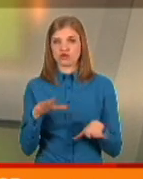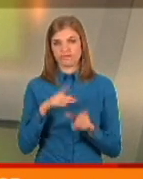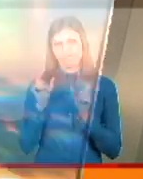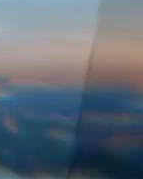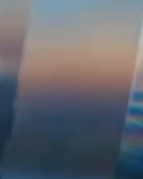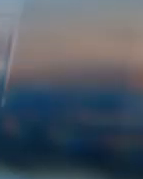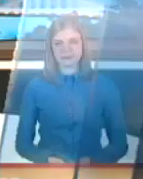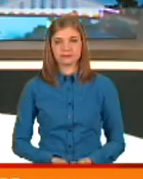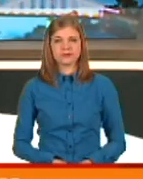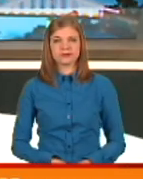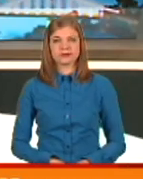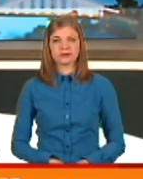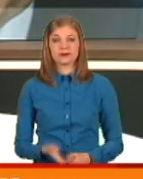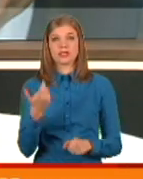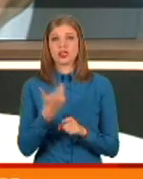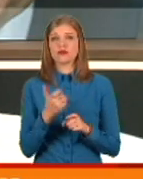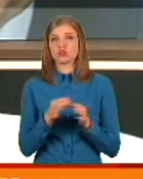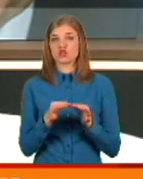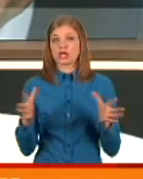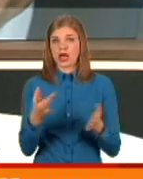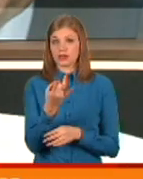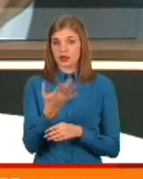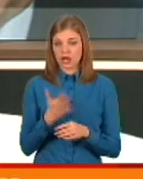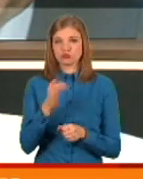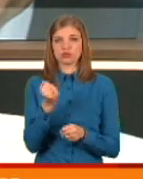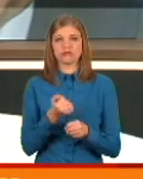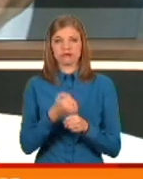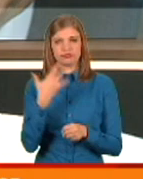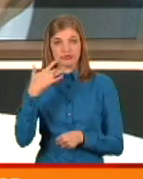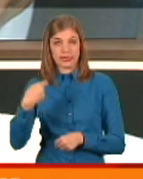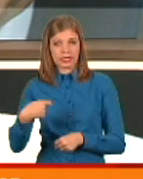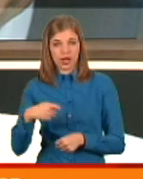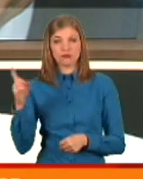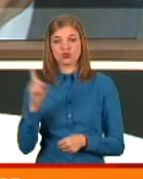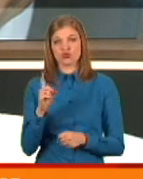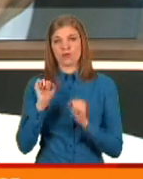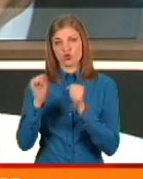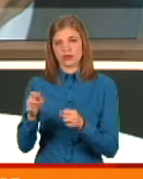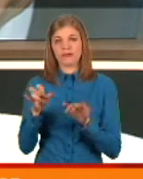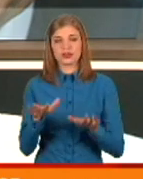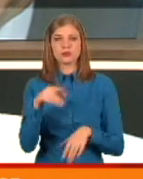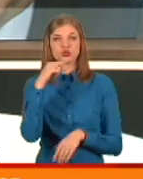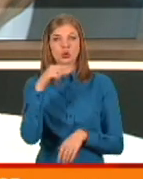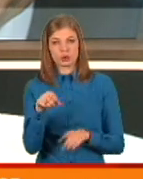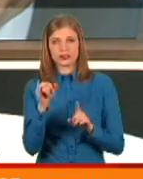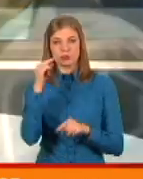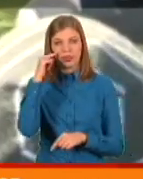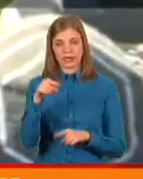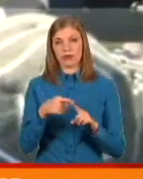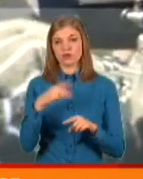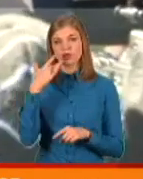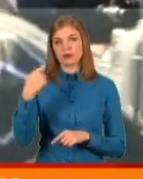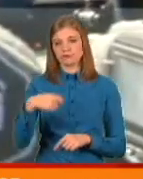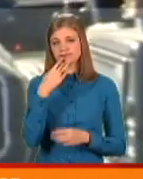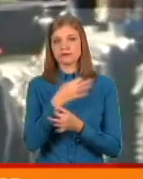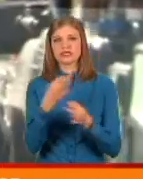санкції. Більше ядерних ракет обіцяє виготовляти Трамп, аби поставити на місце Росію з Китаєм. Про це американський